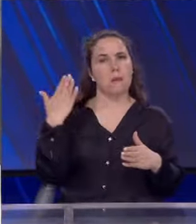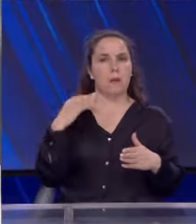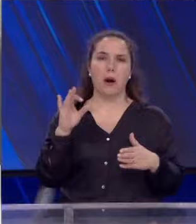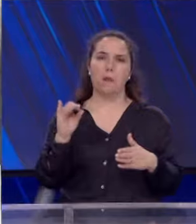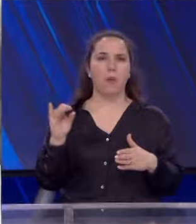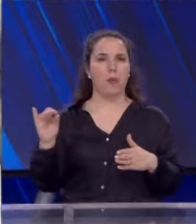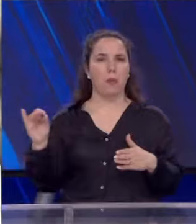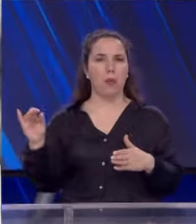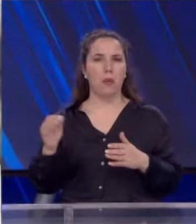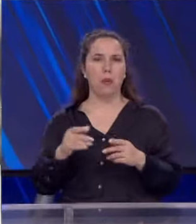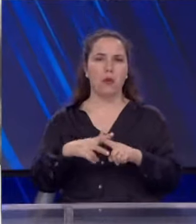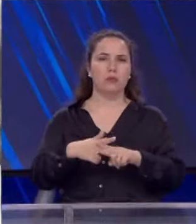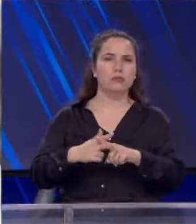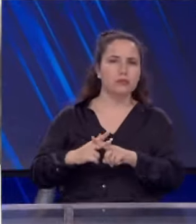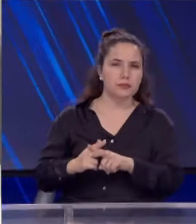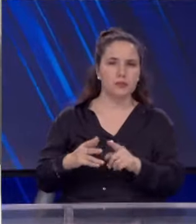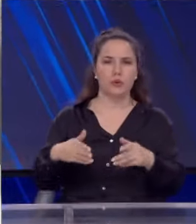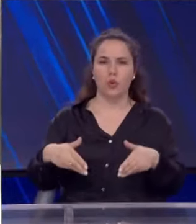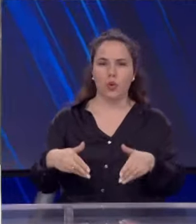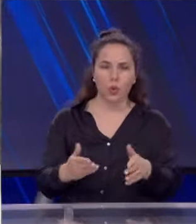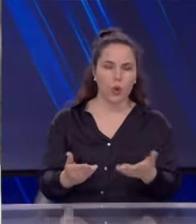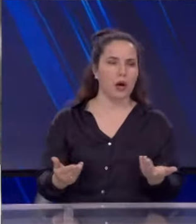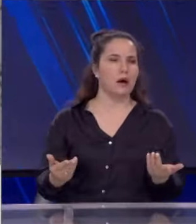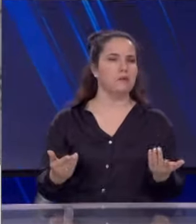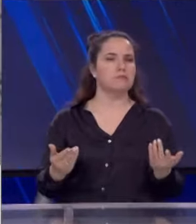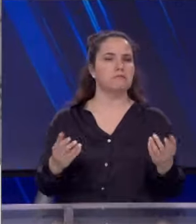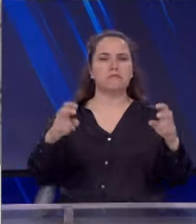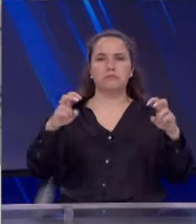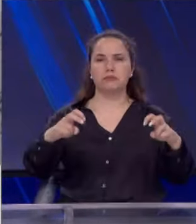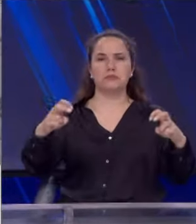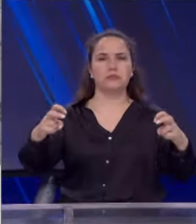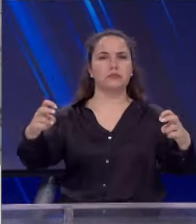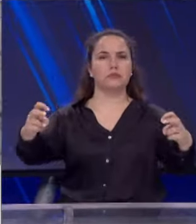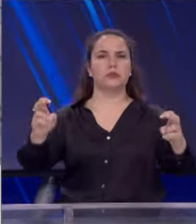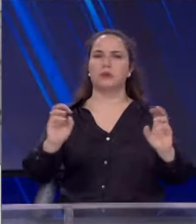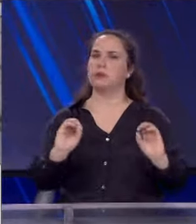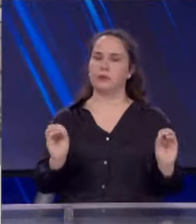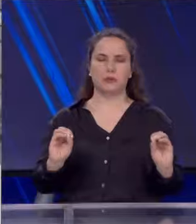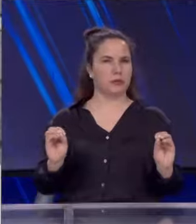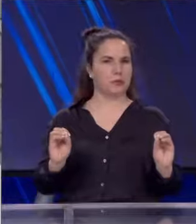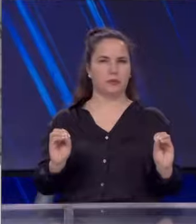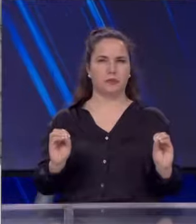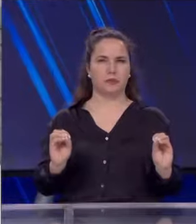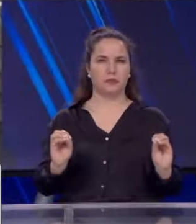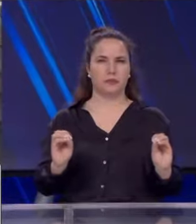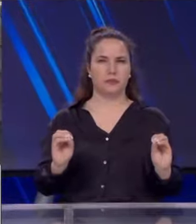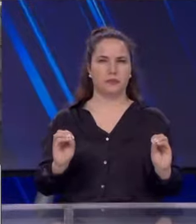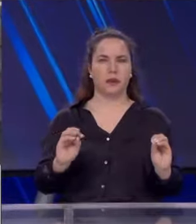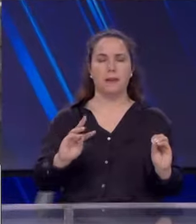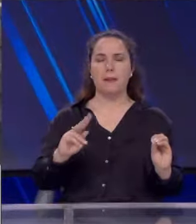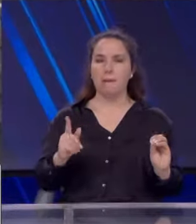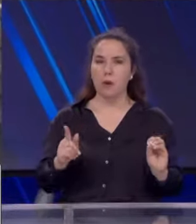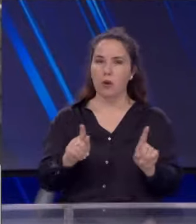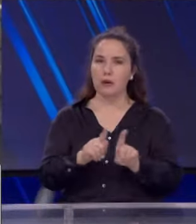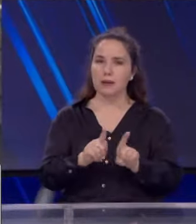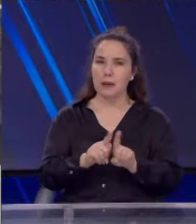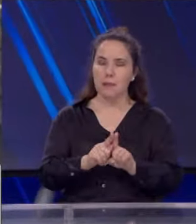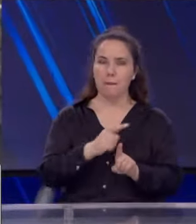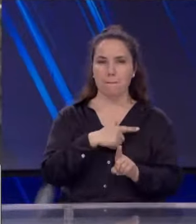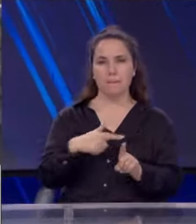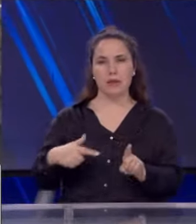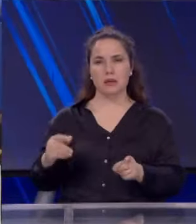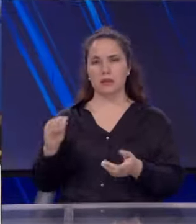në për ato hekura njerëzit plasën në që është i premë. Për tregjet nuk ka ende asnjë buxhet të përcaktuar për restaurimin, ndaj